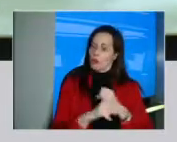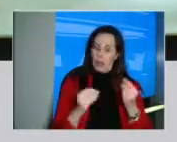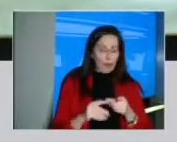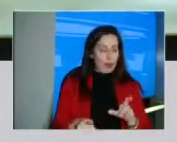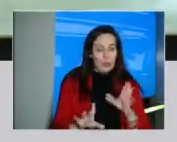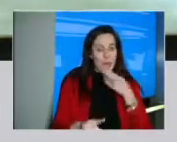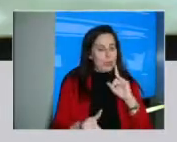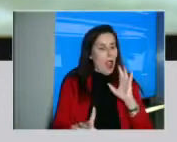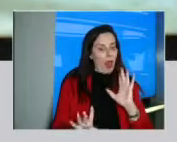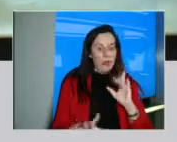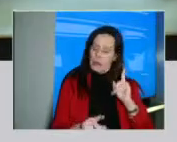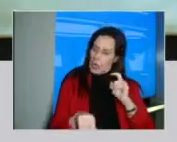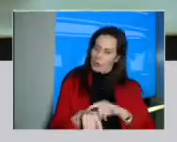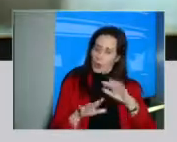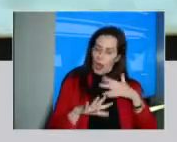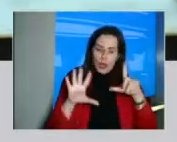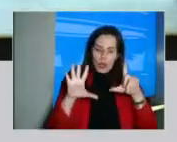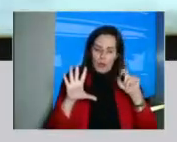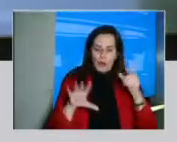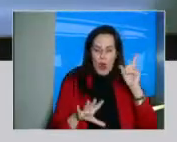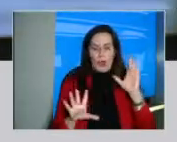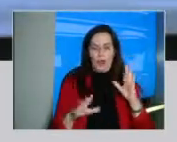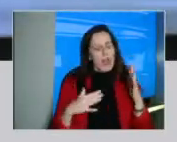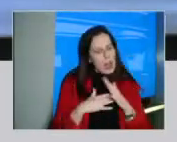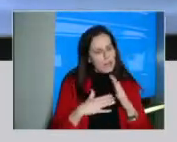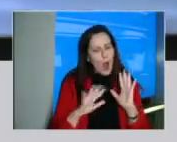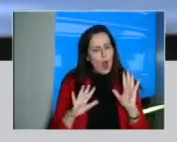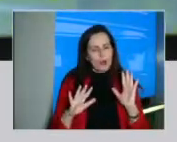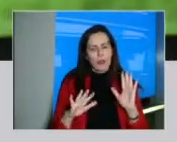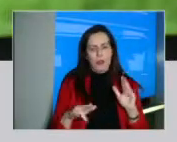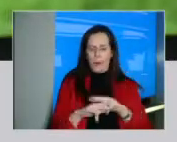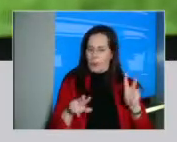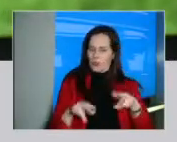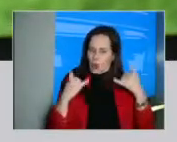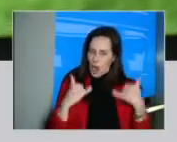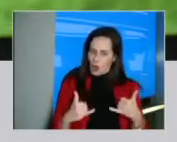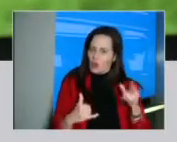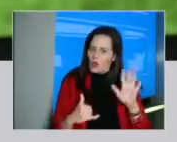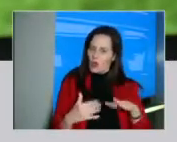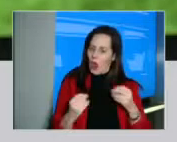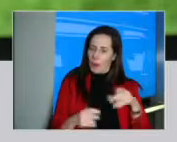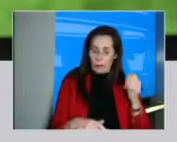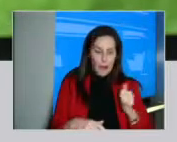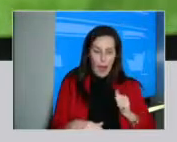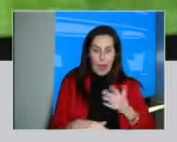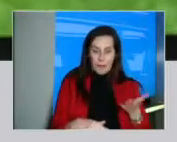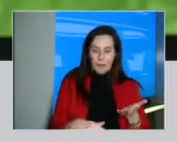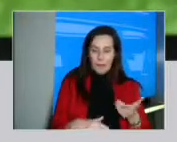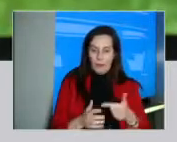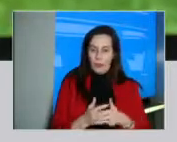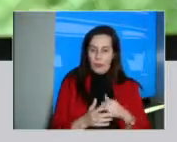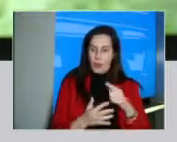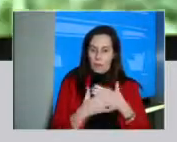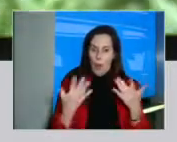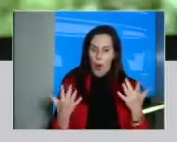במדינת ישראל, והגיע הזמן אחרי 70 שנה לבחון במצב הנוכחי, שיש עודף כוח אדם בצהל, שזה